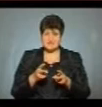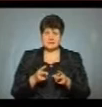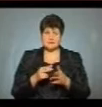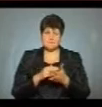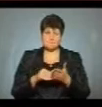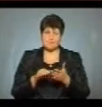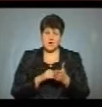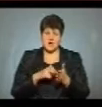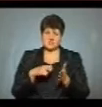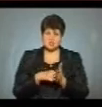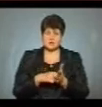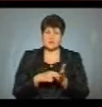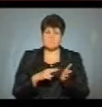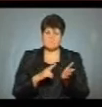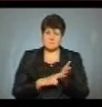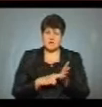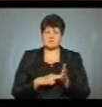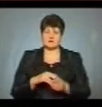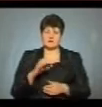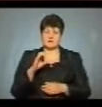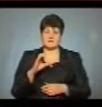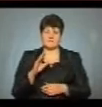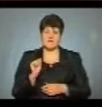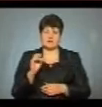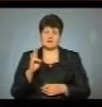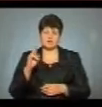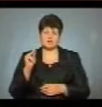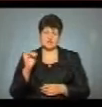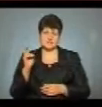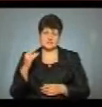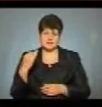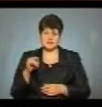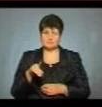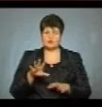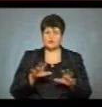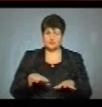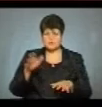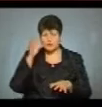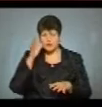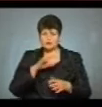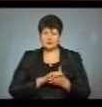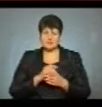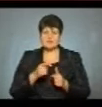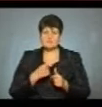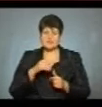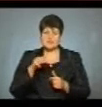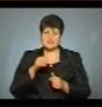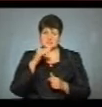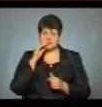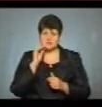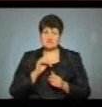та конверта із зображенням Степана Юліана Ванчицького. Він був головою наукового товариства імені Тараса Шевченка в Австралії